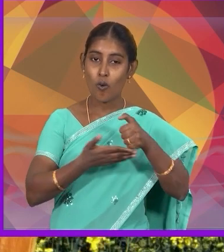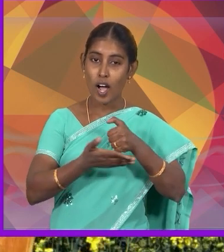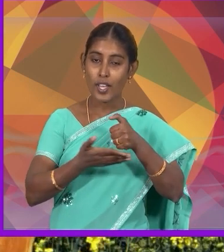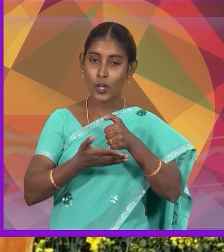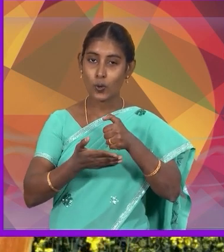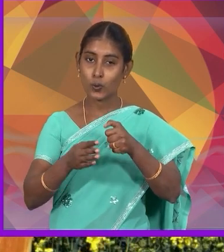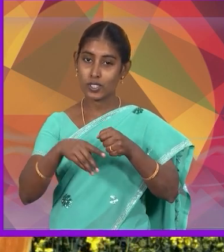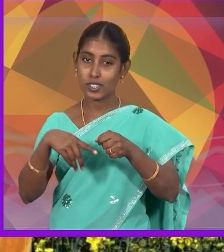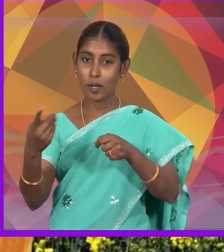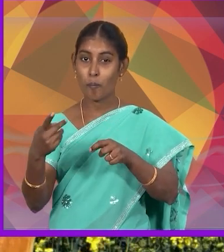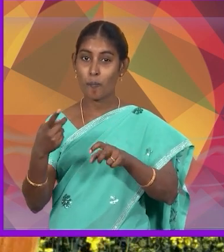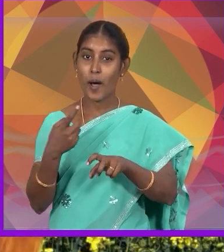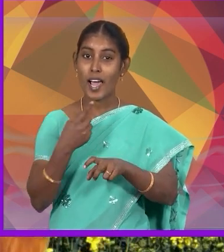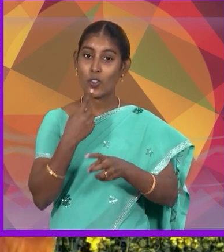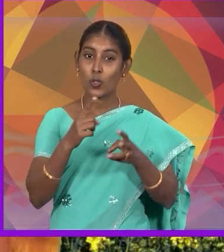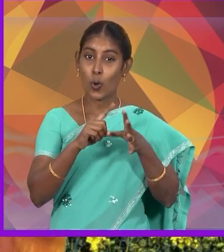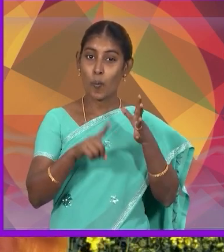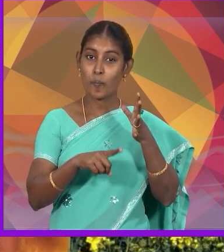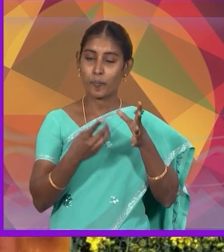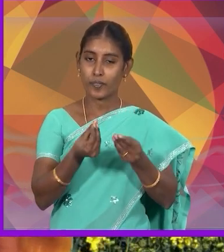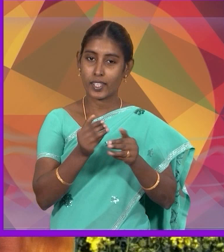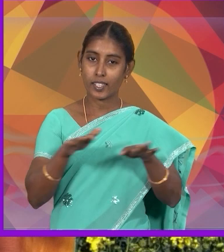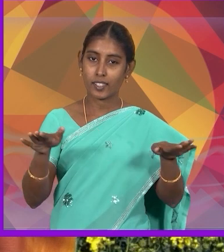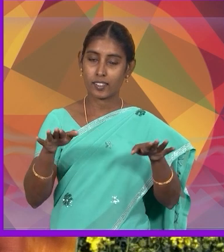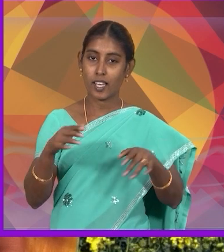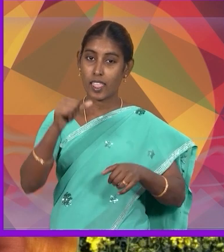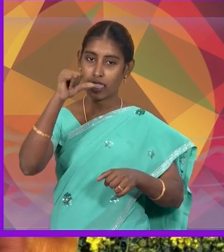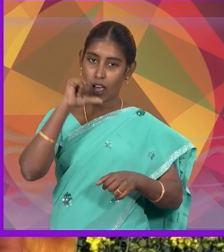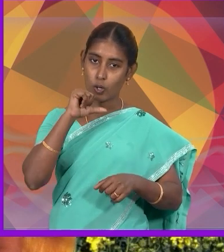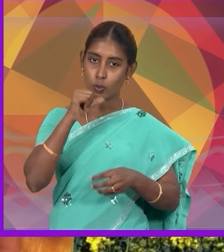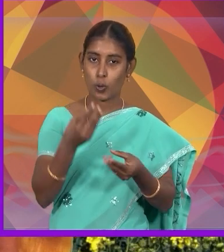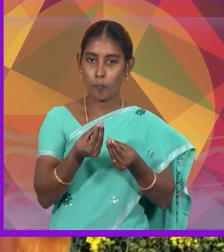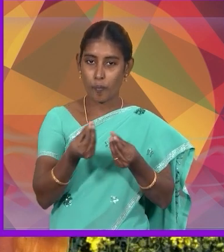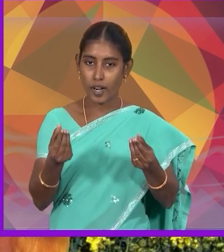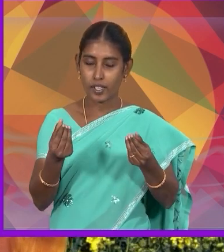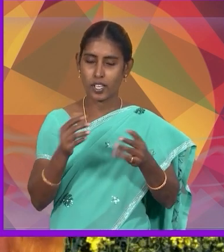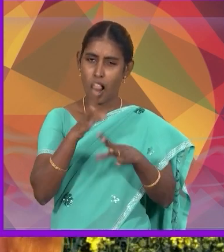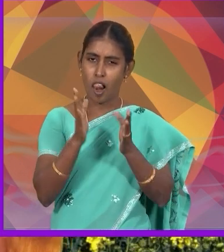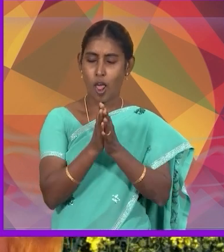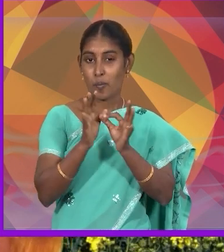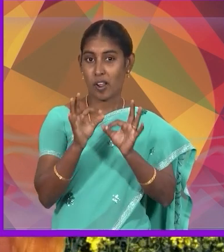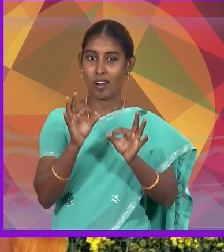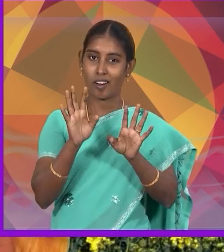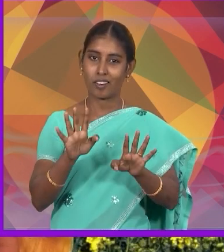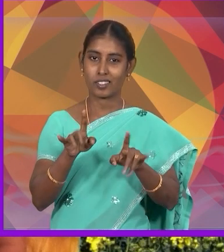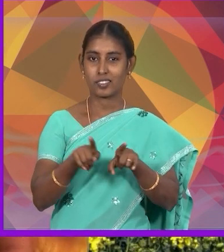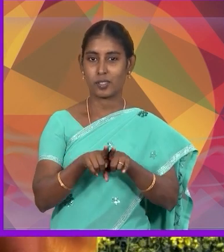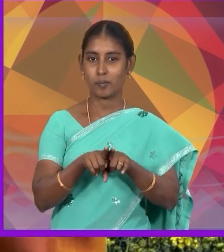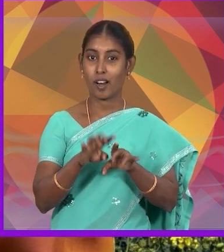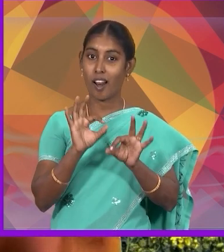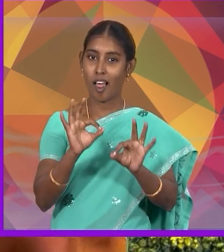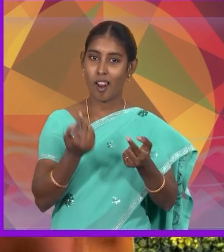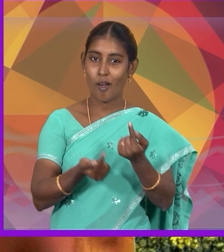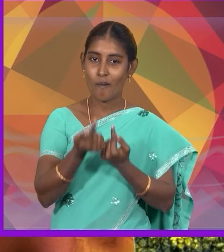வயல் சார்ந்த இடமும் மருத நிலம். நிலவளமும் நீர் வளமும் மண் வளம் நிறைந்த பகுதி. நன்சை